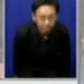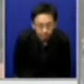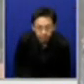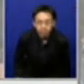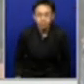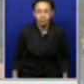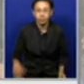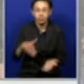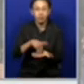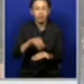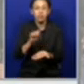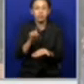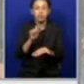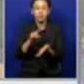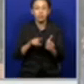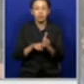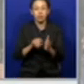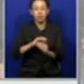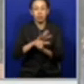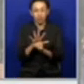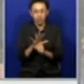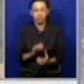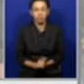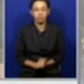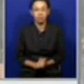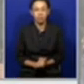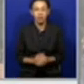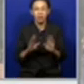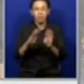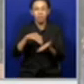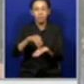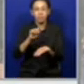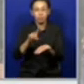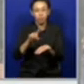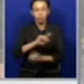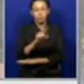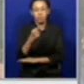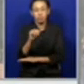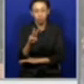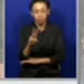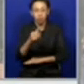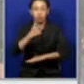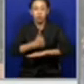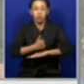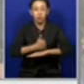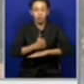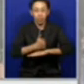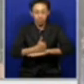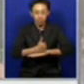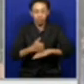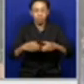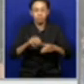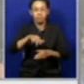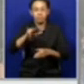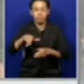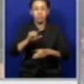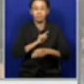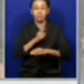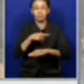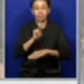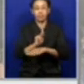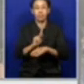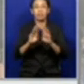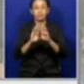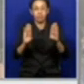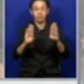เมื่อวันที่13และได้ประกาศกิจกรรมเปิดศูนย์วันที่16โดยท่านหัวหน้าพรรคท่านสมพงษ์อมรวิวัฒน์ท่านประธานยุทธศาสตร์คุณหญิ